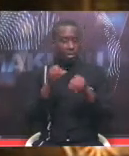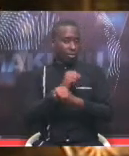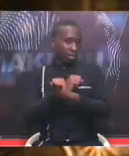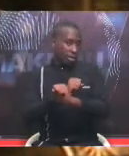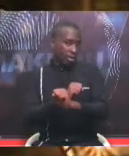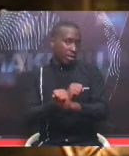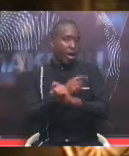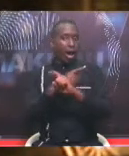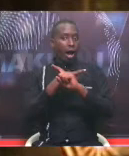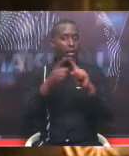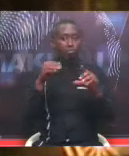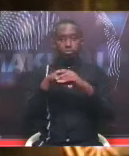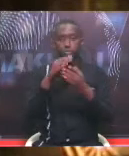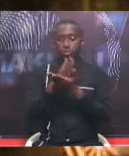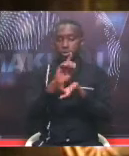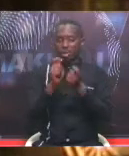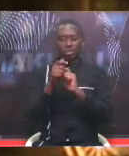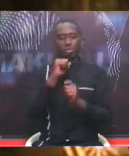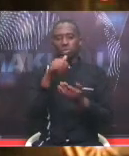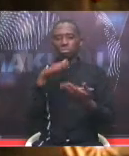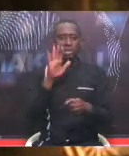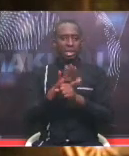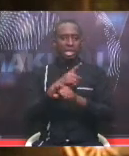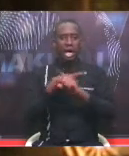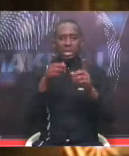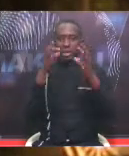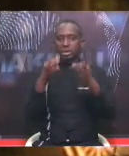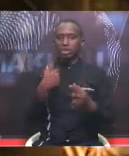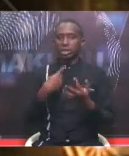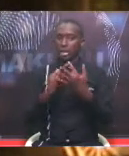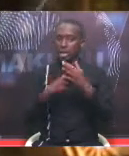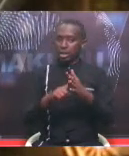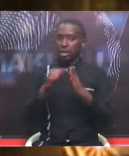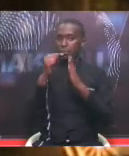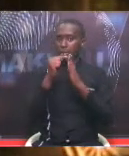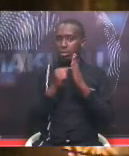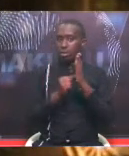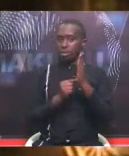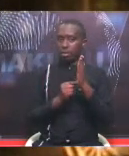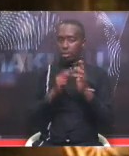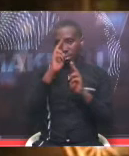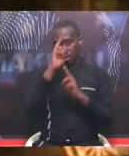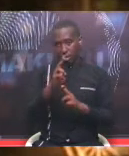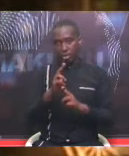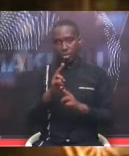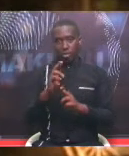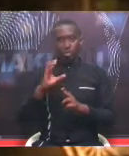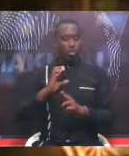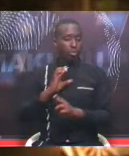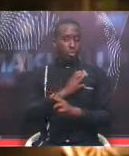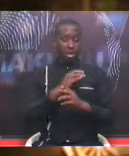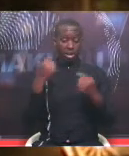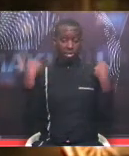kuyirinda. Rero mu by'ukuri byahindutse si byinshi cyane, gusa icyo naheraho amabwiriza ya Nyakubahwa Komiseri Jenerali urwego